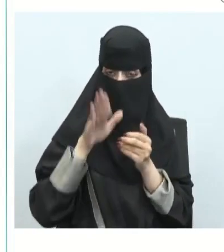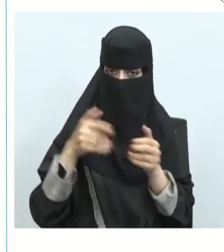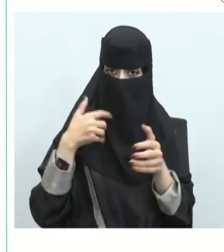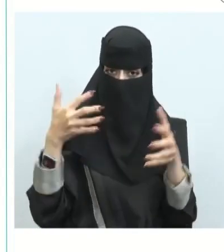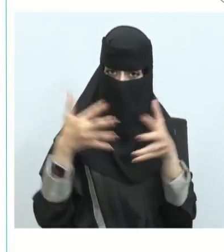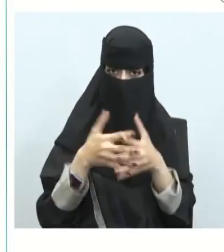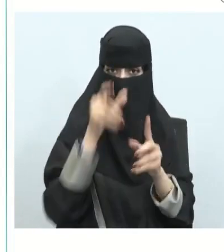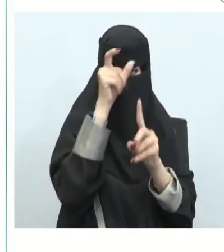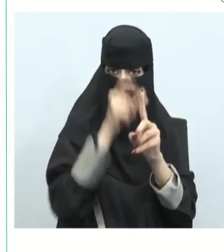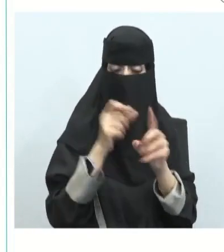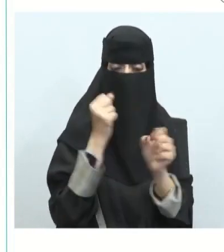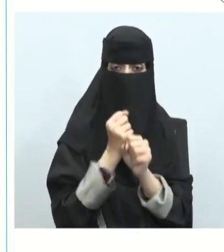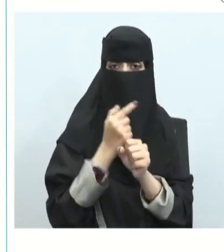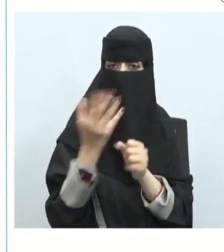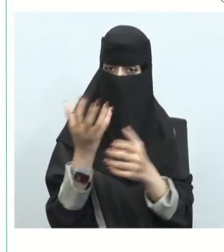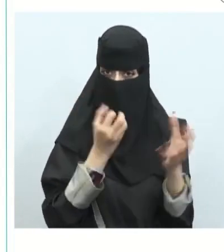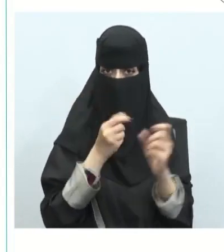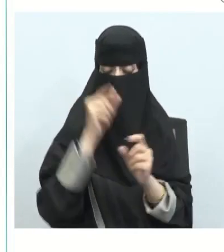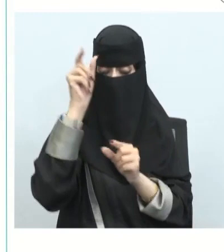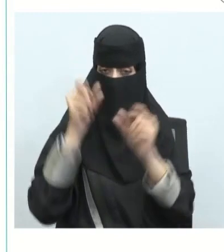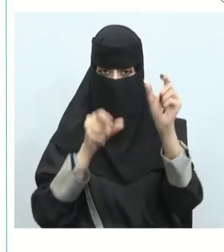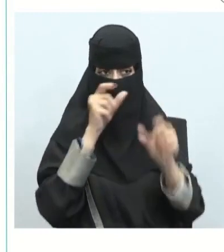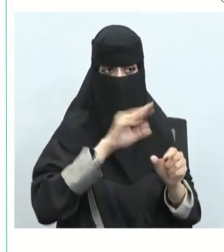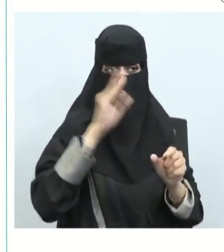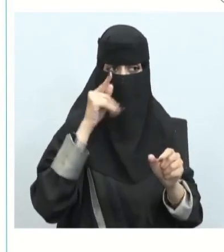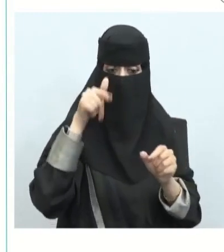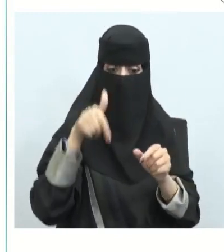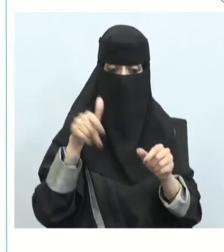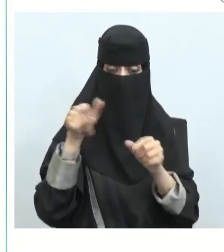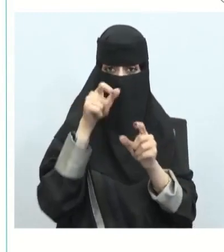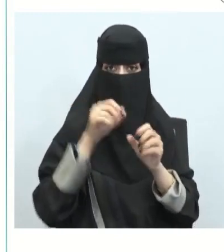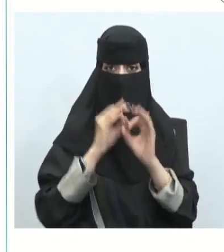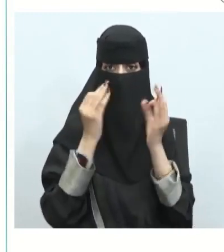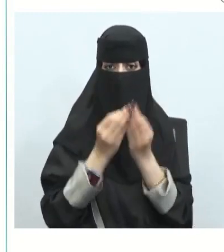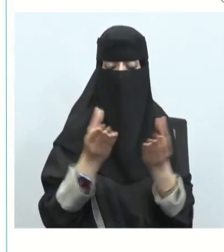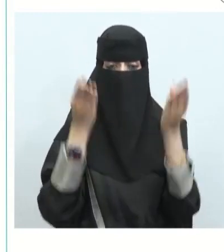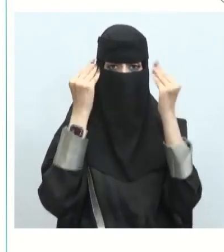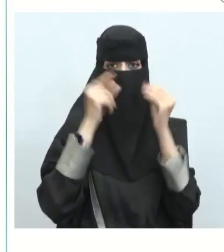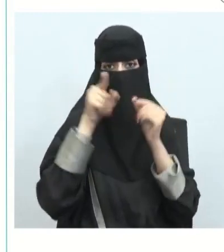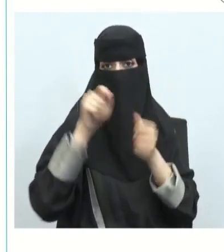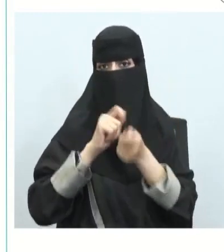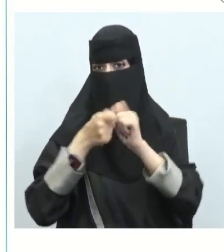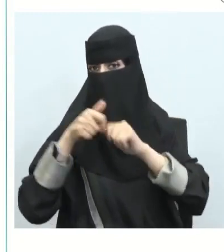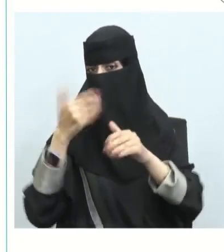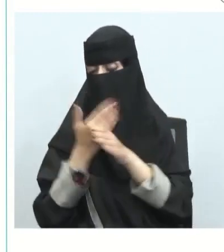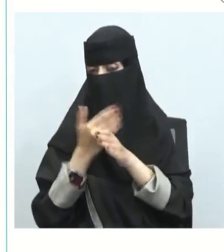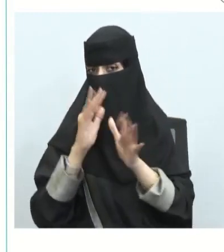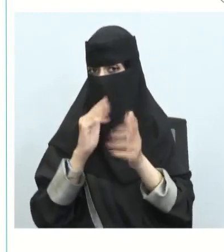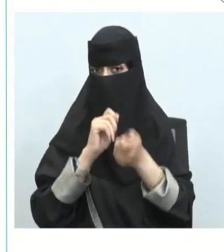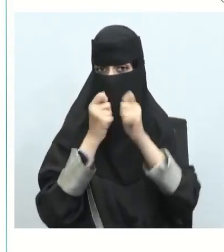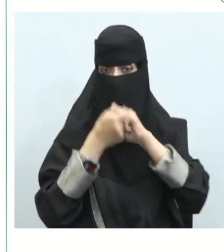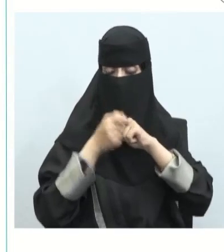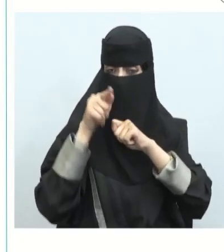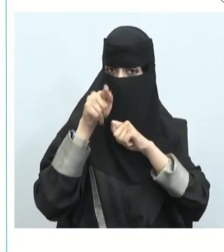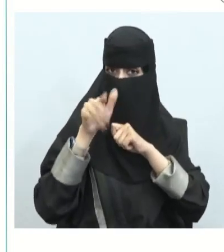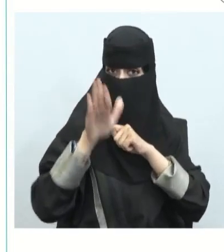مثلا اذا يحتاجون ايضا الاخرين من موظفين او من فهات المجتمع الى التثقيف حول هذا التغيير لماذا نغير